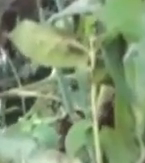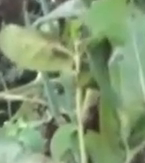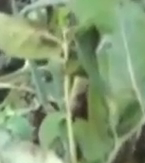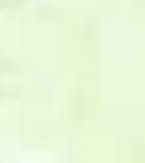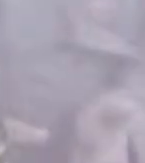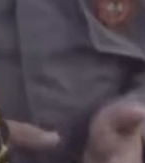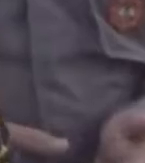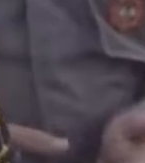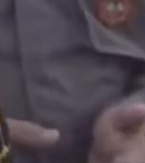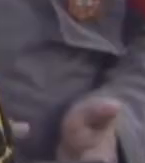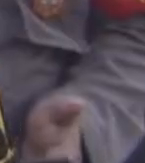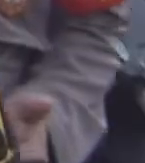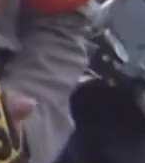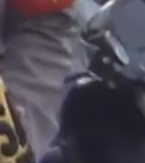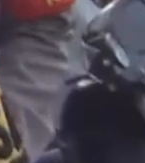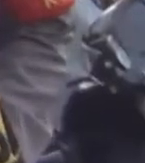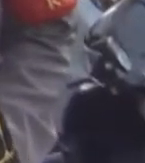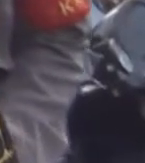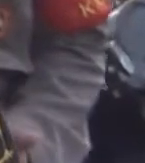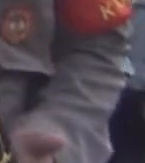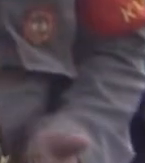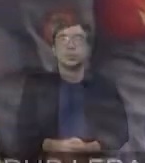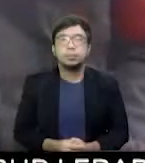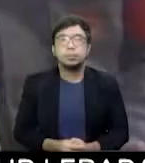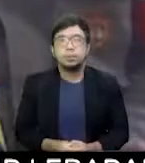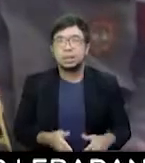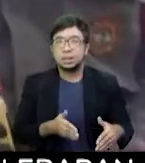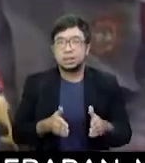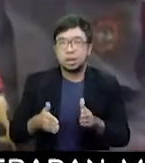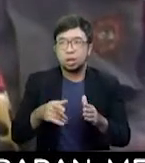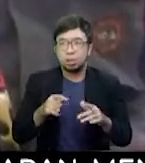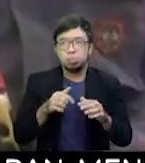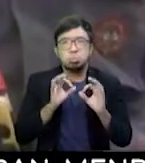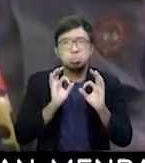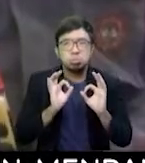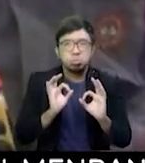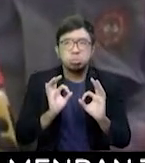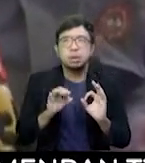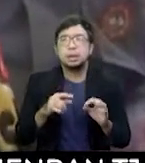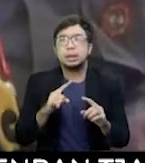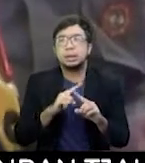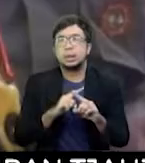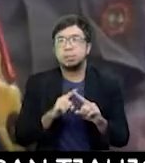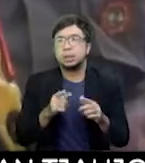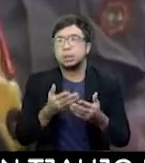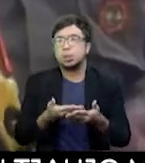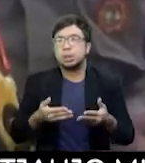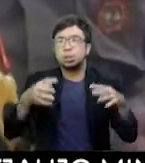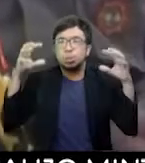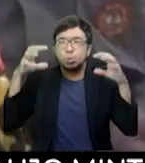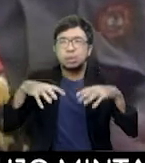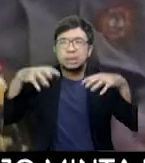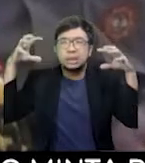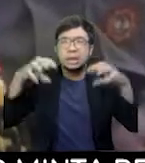meter. Kalau kondisi jalan, kondisi baik karena saat itu kondisi hujan, kemudian